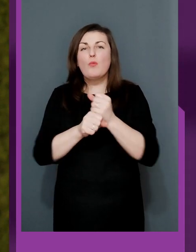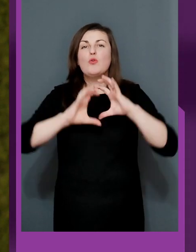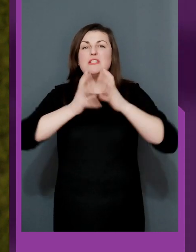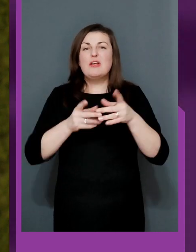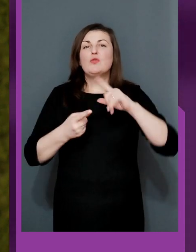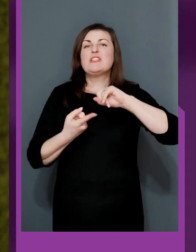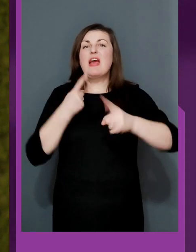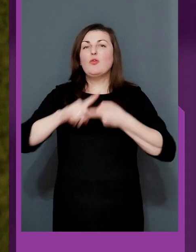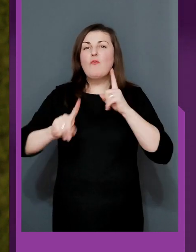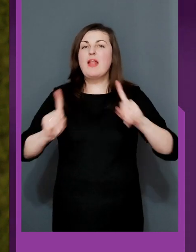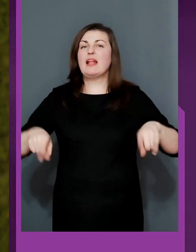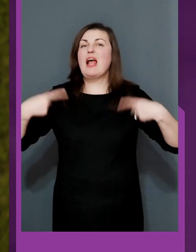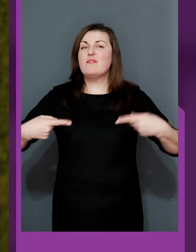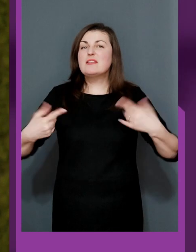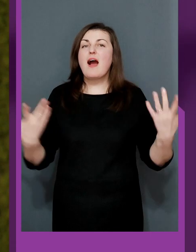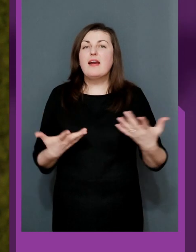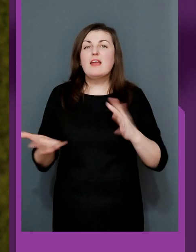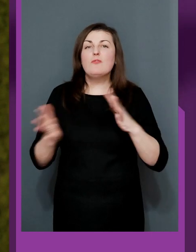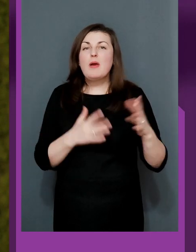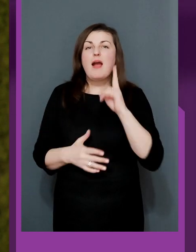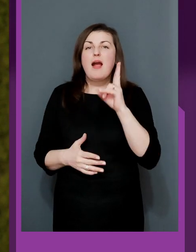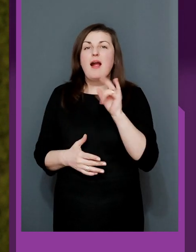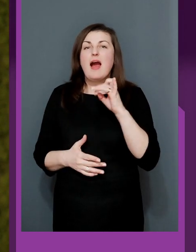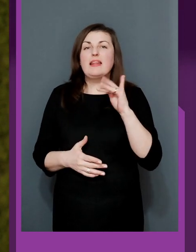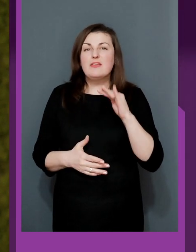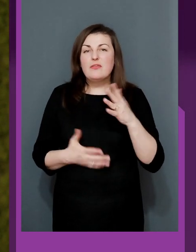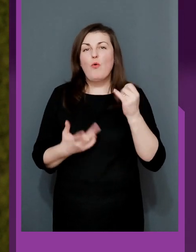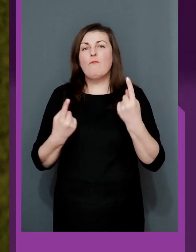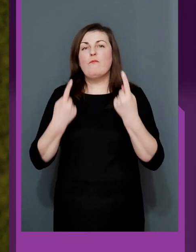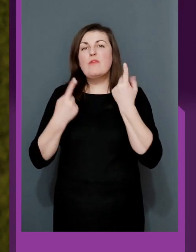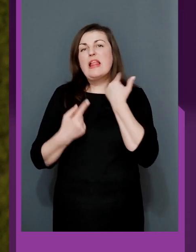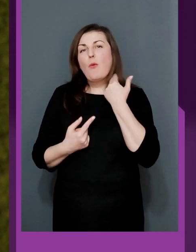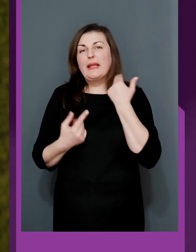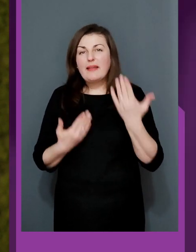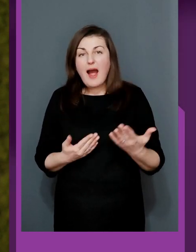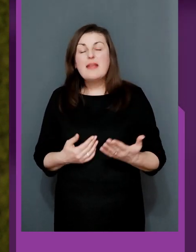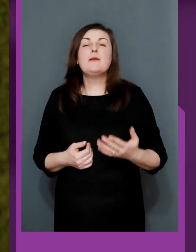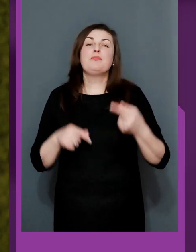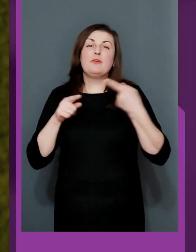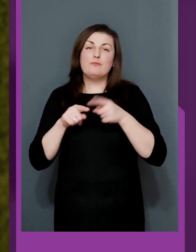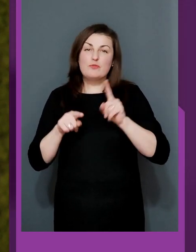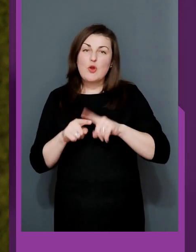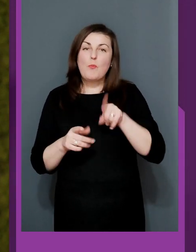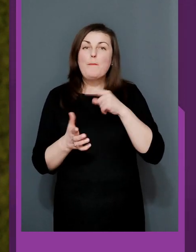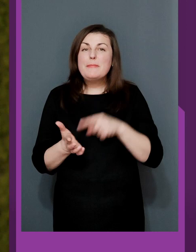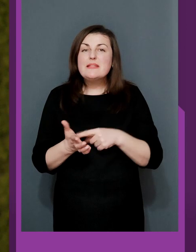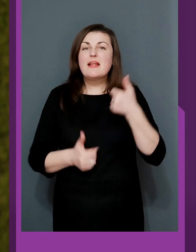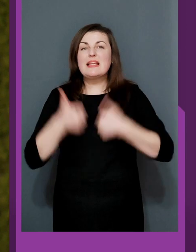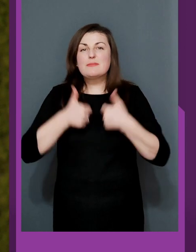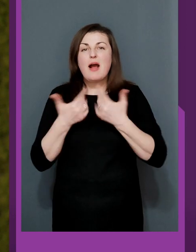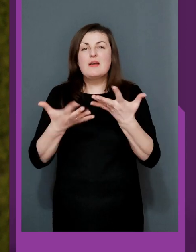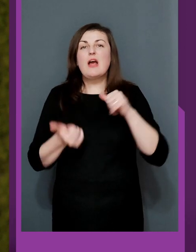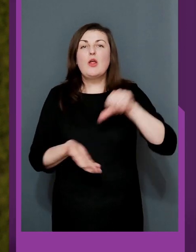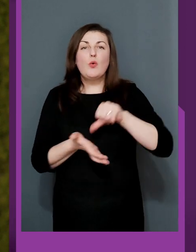світу з фахтування на візках який відбувся у кардіфі що у Великій Британії В цьому валійському місці на